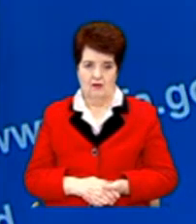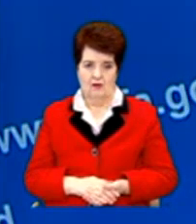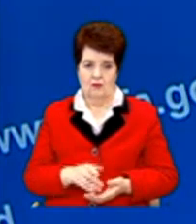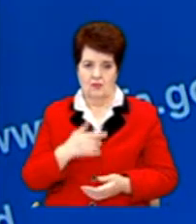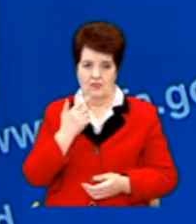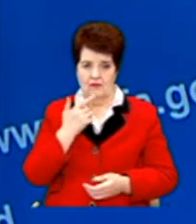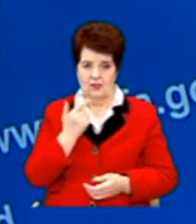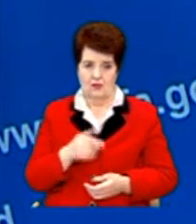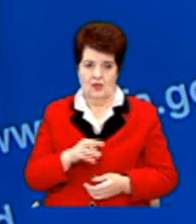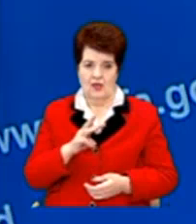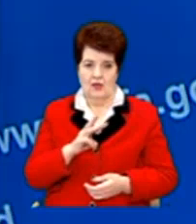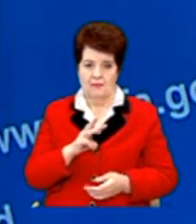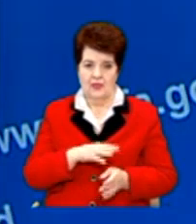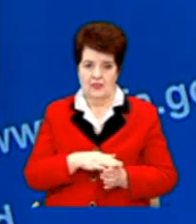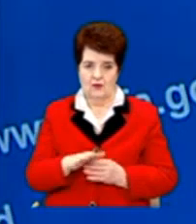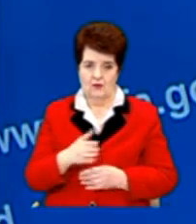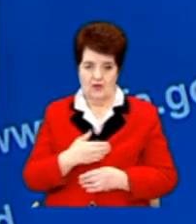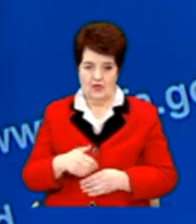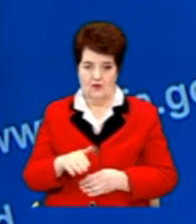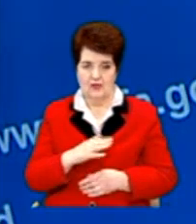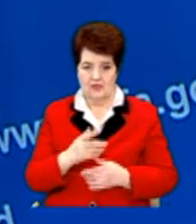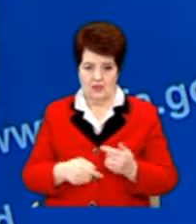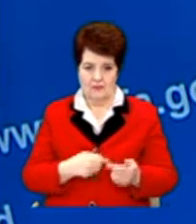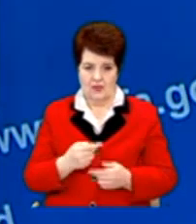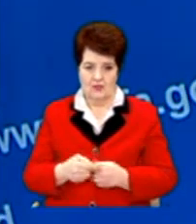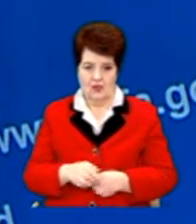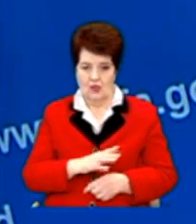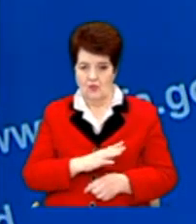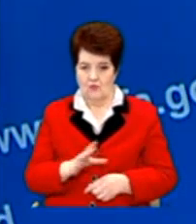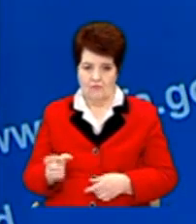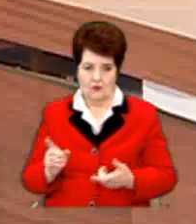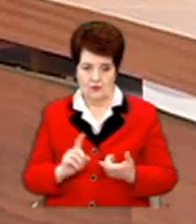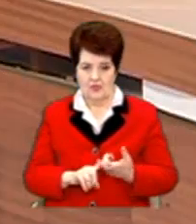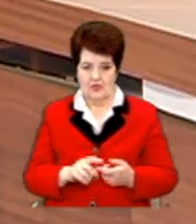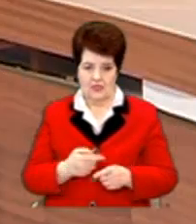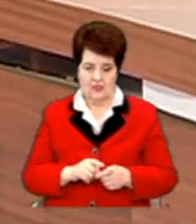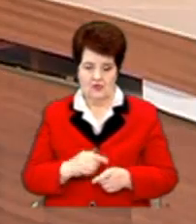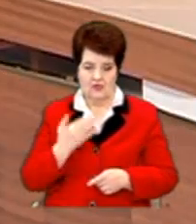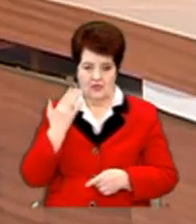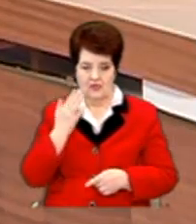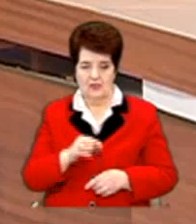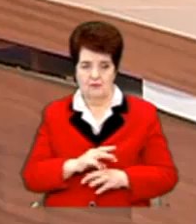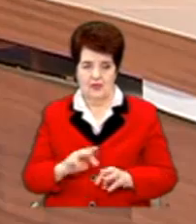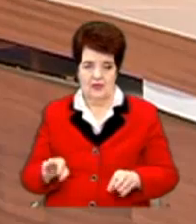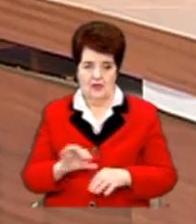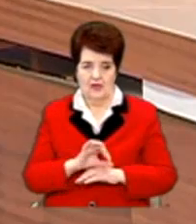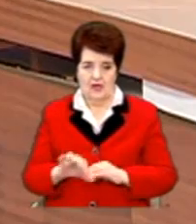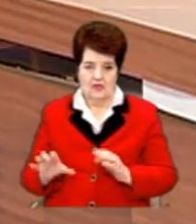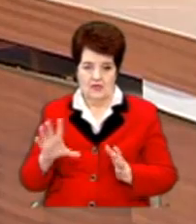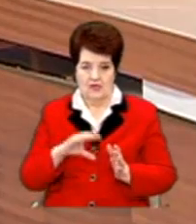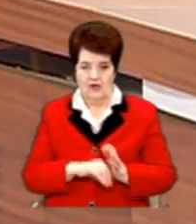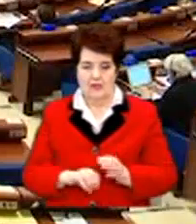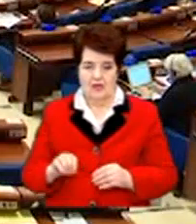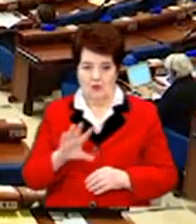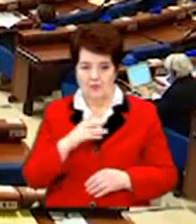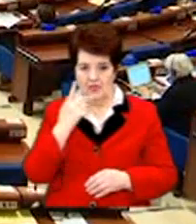Pot să vă spun că misiunea noastră, reprezentanța noastră permanentă de la Strasburg, nu a fost contactată în acest sens? Ministrul Afacerilor Externe și Integrării Europene